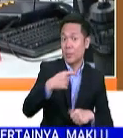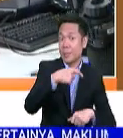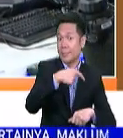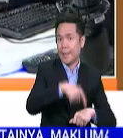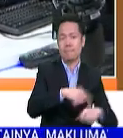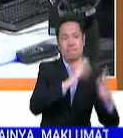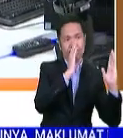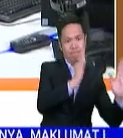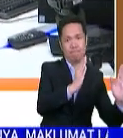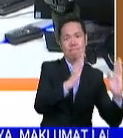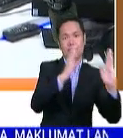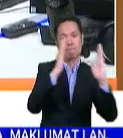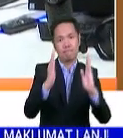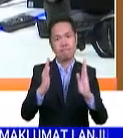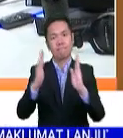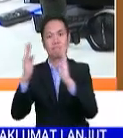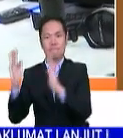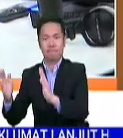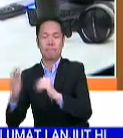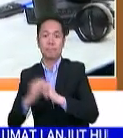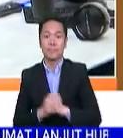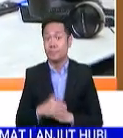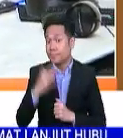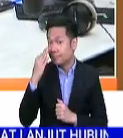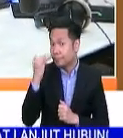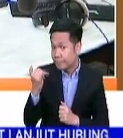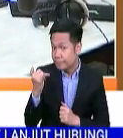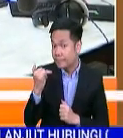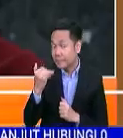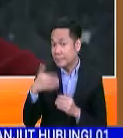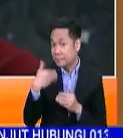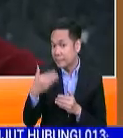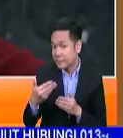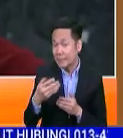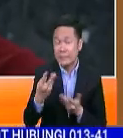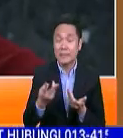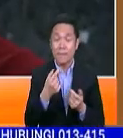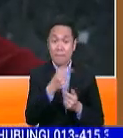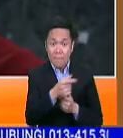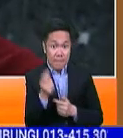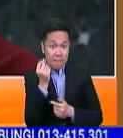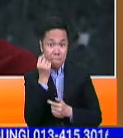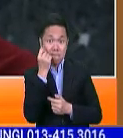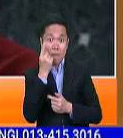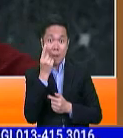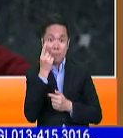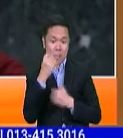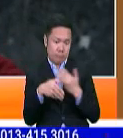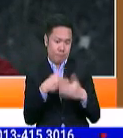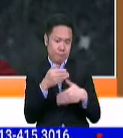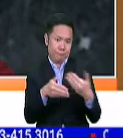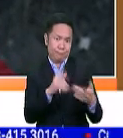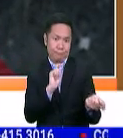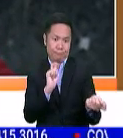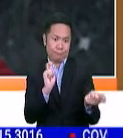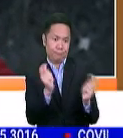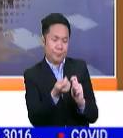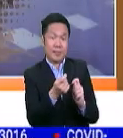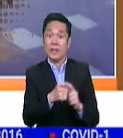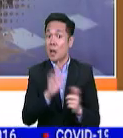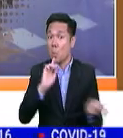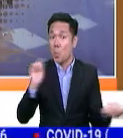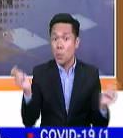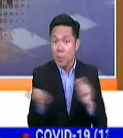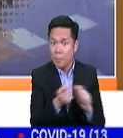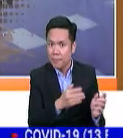peringkat-peringkat bergantung kepada penitip penelitian kita dari masuk ke smasher dan pelantikan